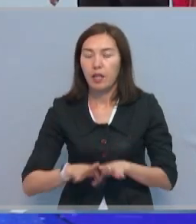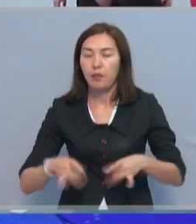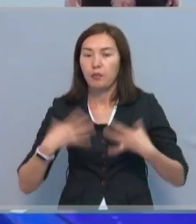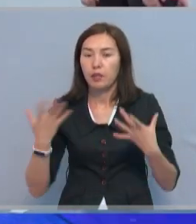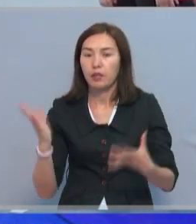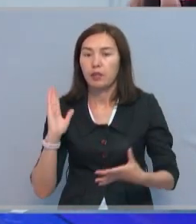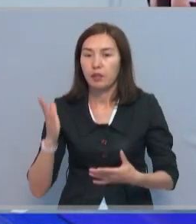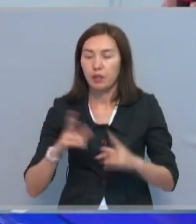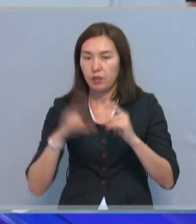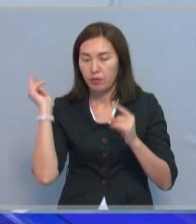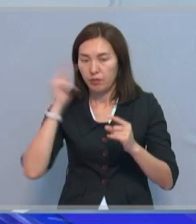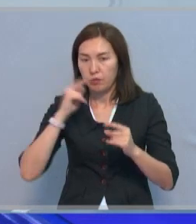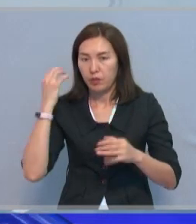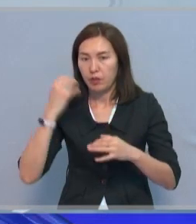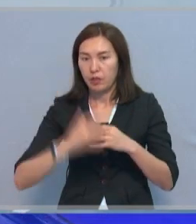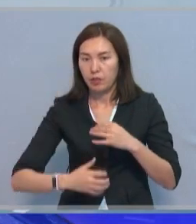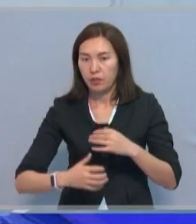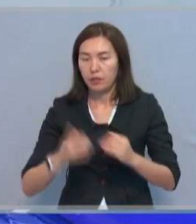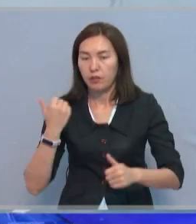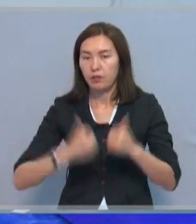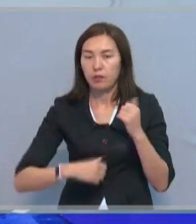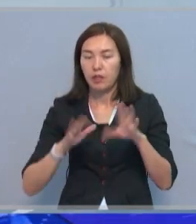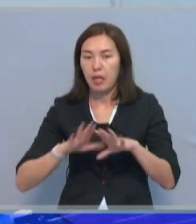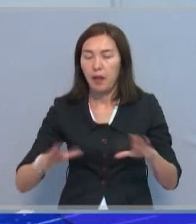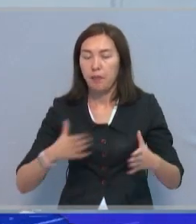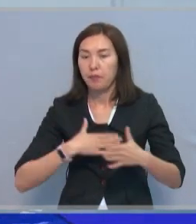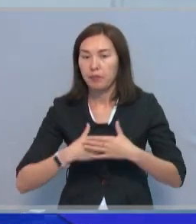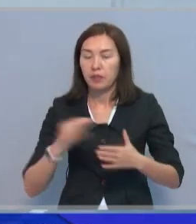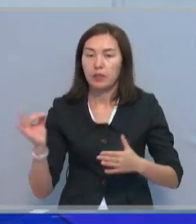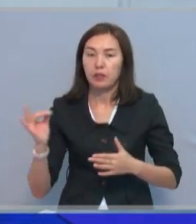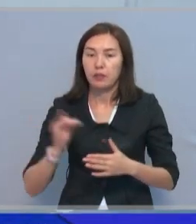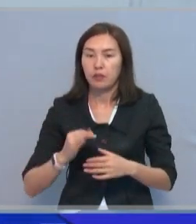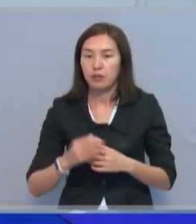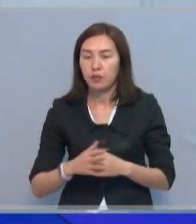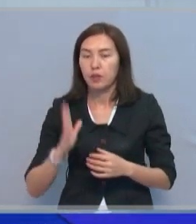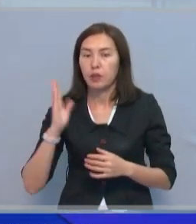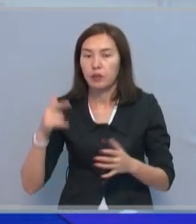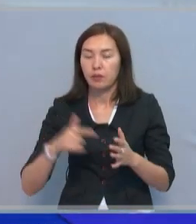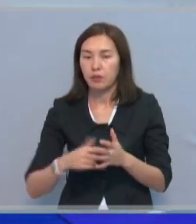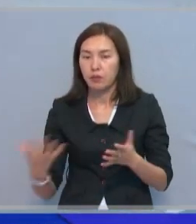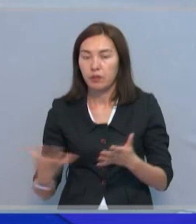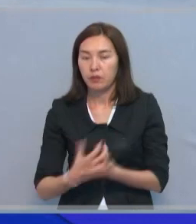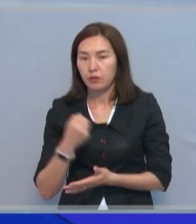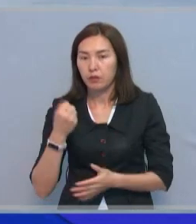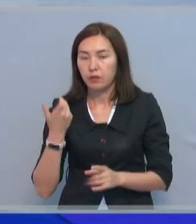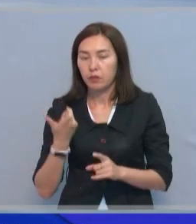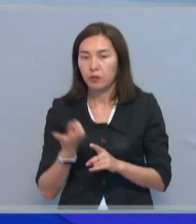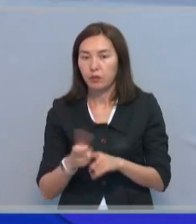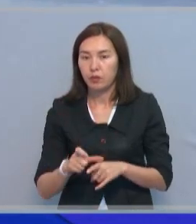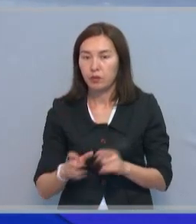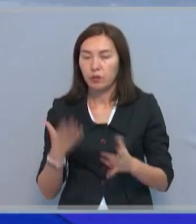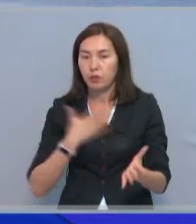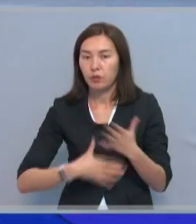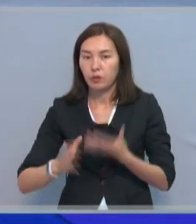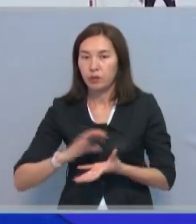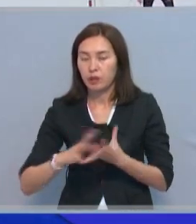болады. Мектеп аралық жарыстарда оқушылардың белсенділігі және де алға қойған мақсаттары өте